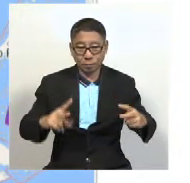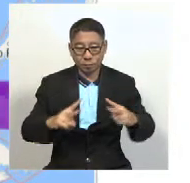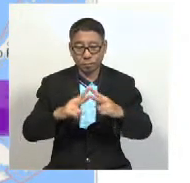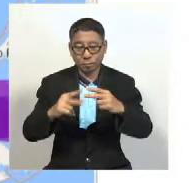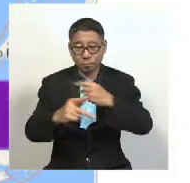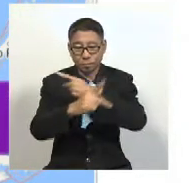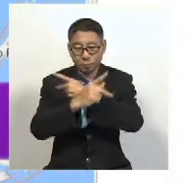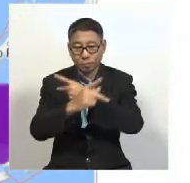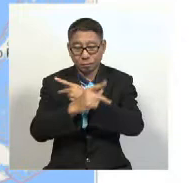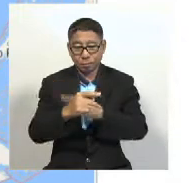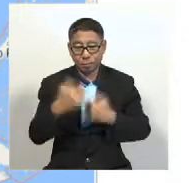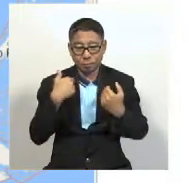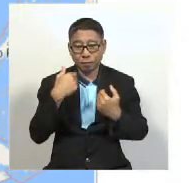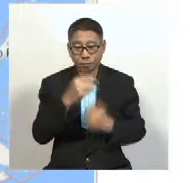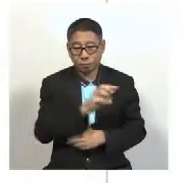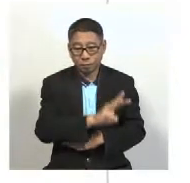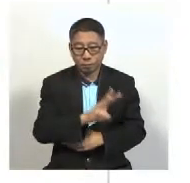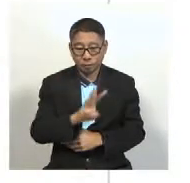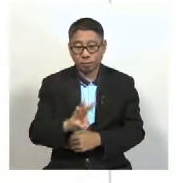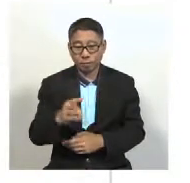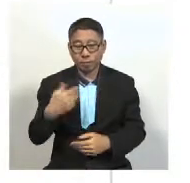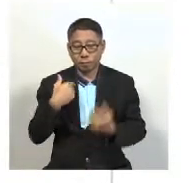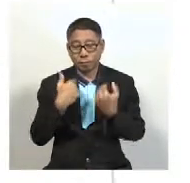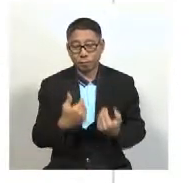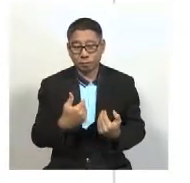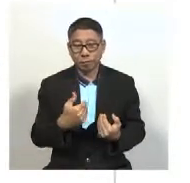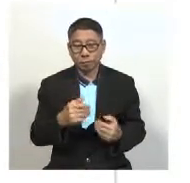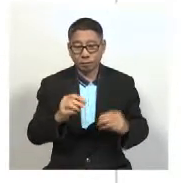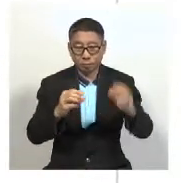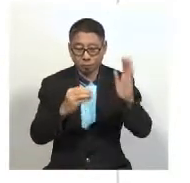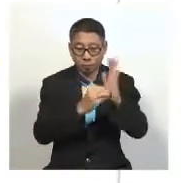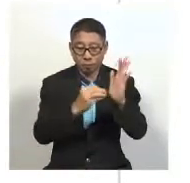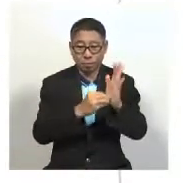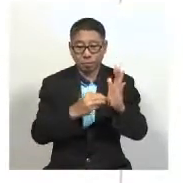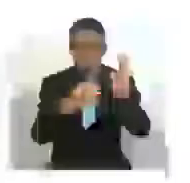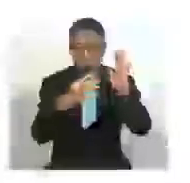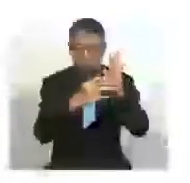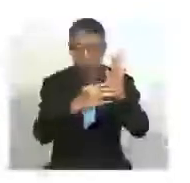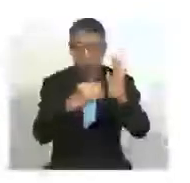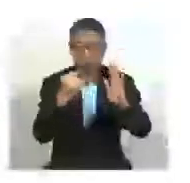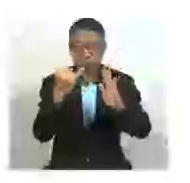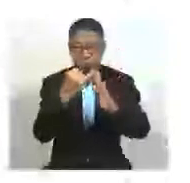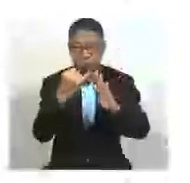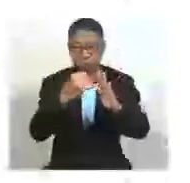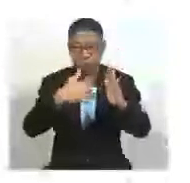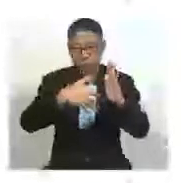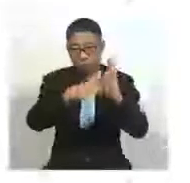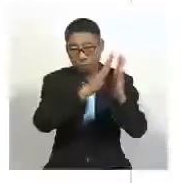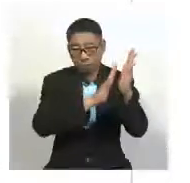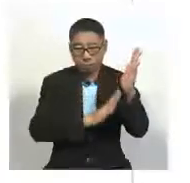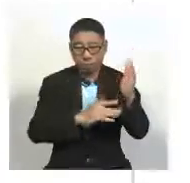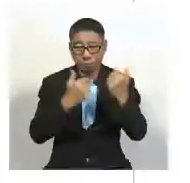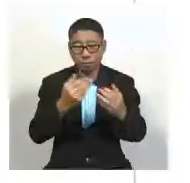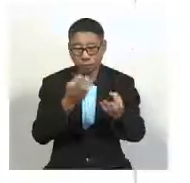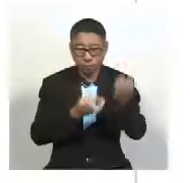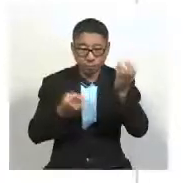มลพิษบนเว็บไซต์ Air for Thai ก็จะเห็นได้ว่าในพื้นที่กรุงเทพมหานครปริมณฑลรวมไปถึงจังหวัดใกล้เคียงค่าฝุ่นละอองส่วน